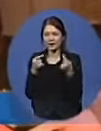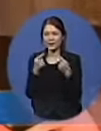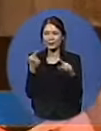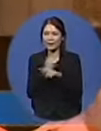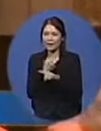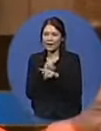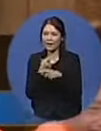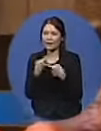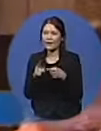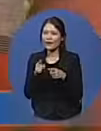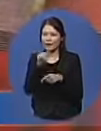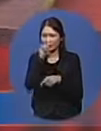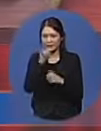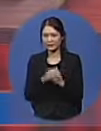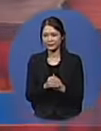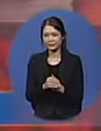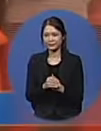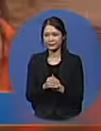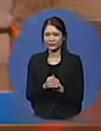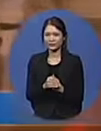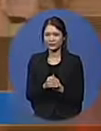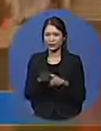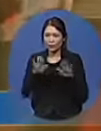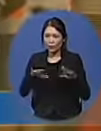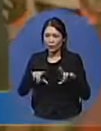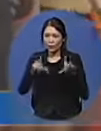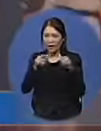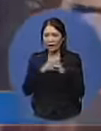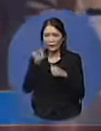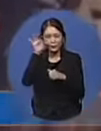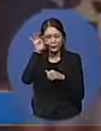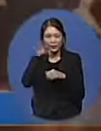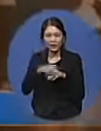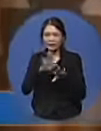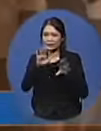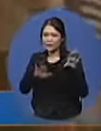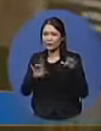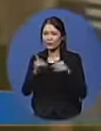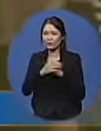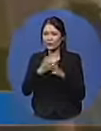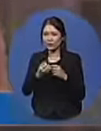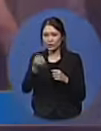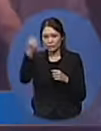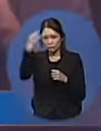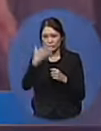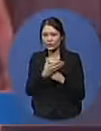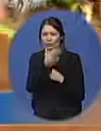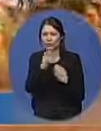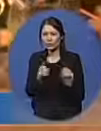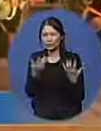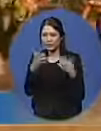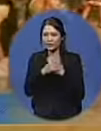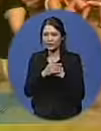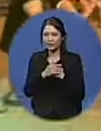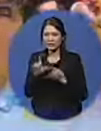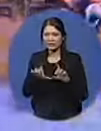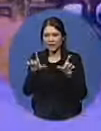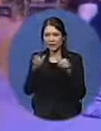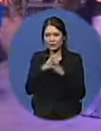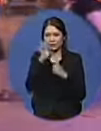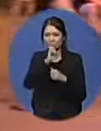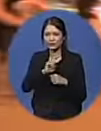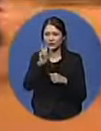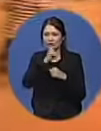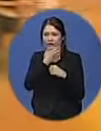거듭났다는 평가를 받았습니다. 특히 올해는 포항만의 차별화된 불빛 버스킹 페스티벌, 데일리 뮤직